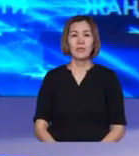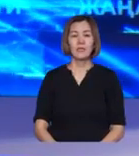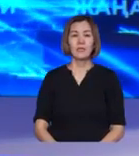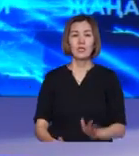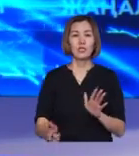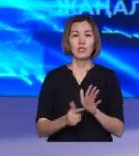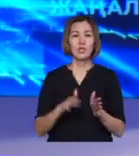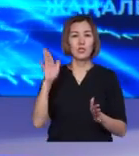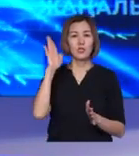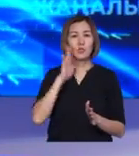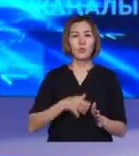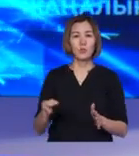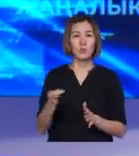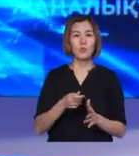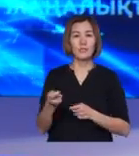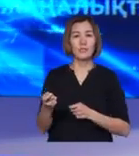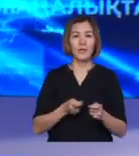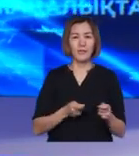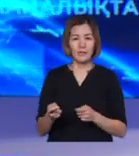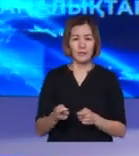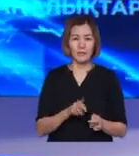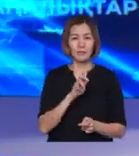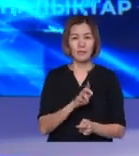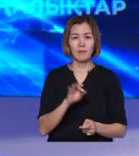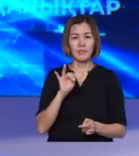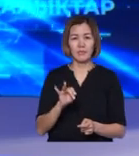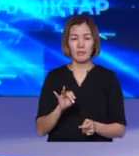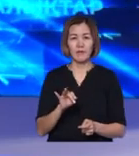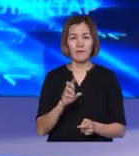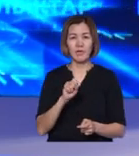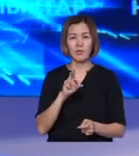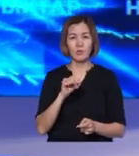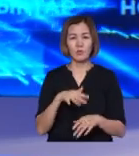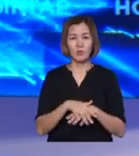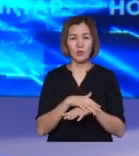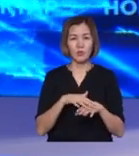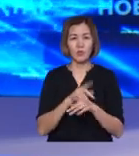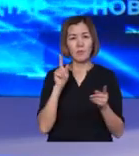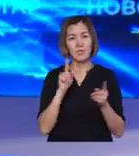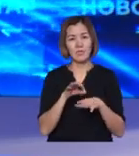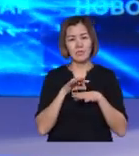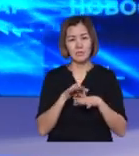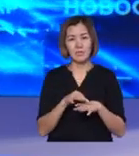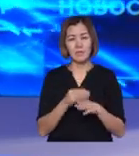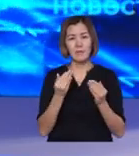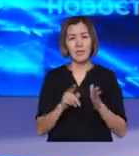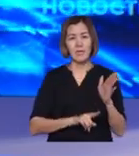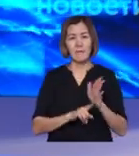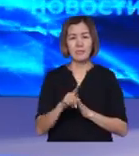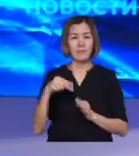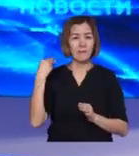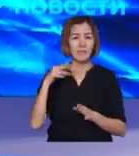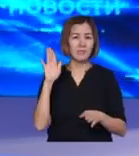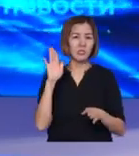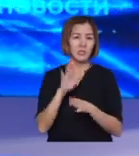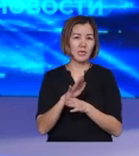Халыққа есеп, қалтқысыз жұмыс кепілі. Жетісу облысының әкімі Бейбіт Исабаев Ақсу ауданы тұрғындарымен кездесті. Биылдан бастап